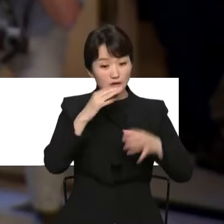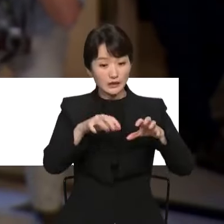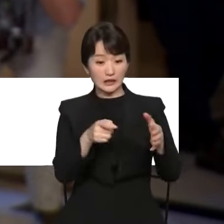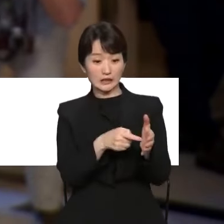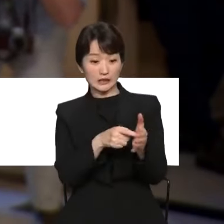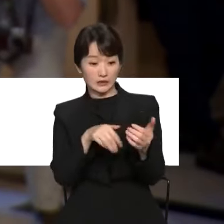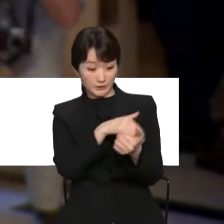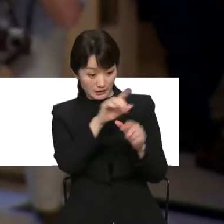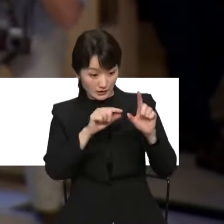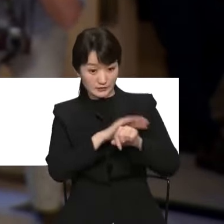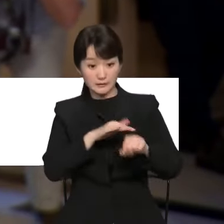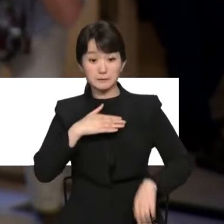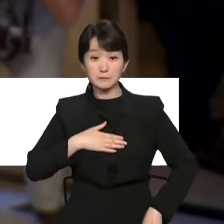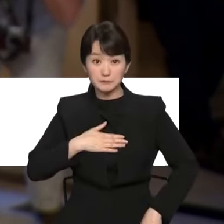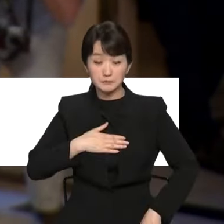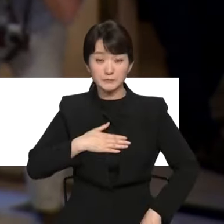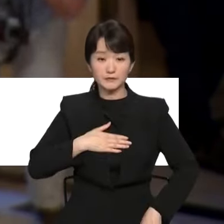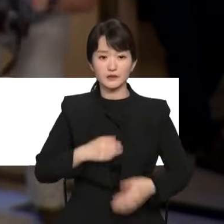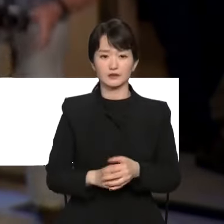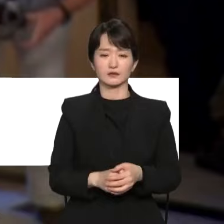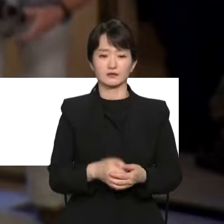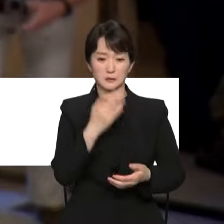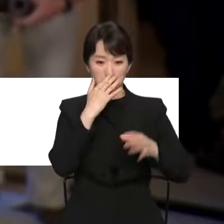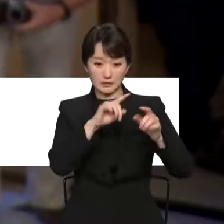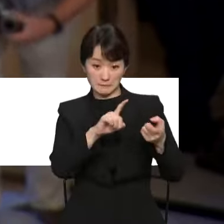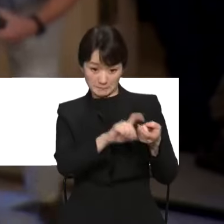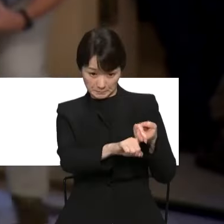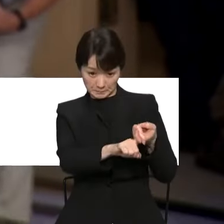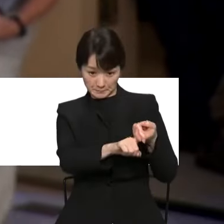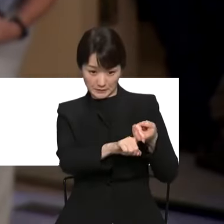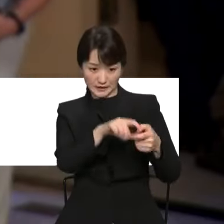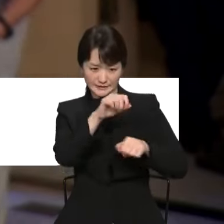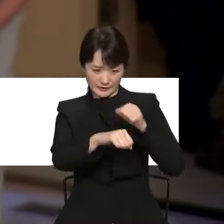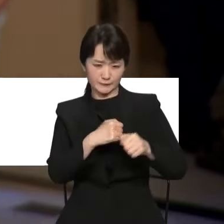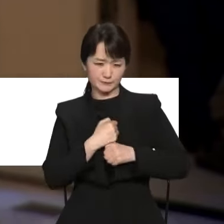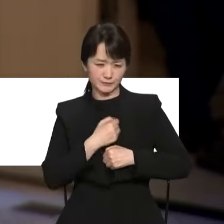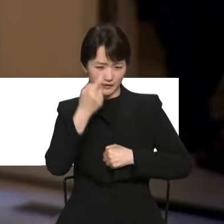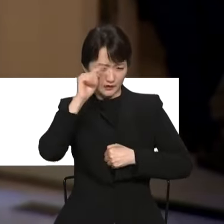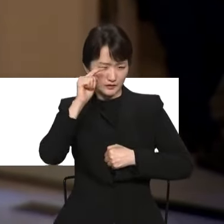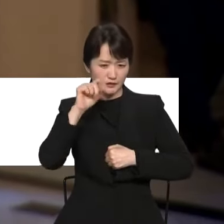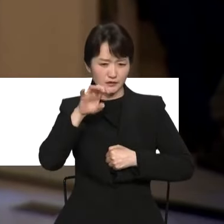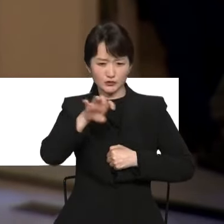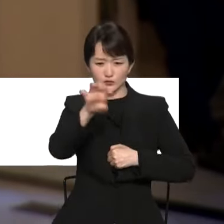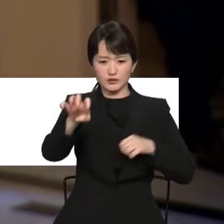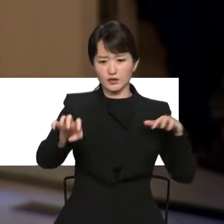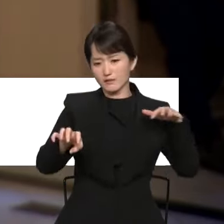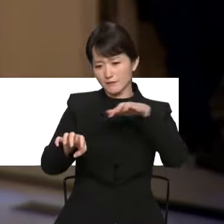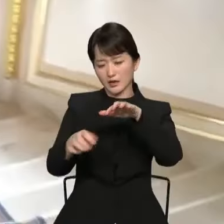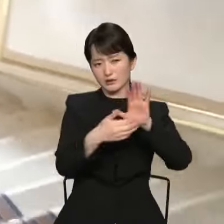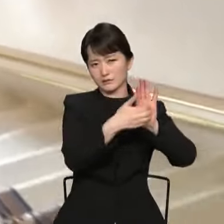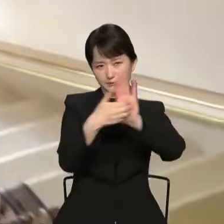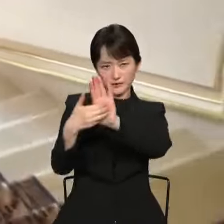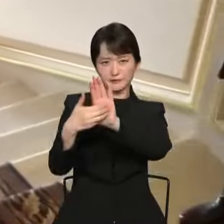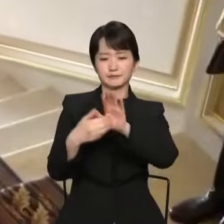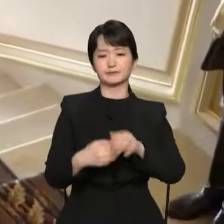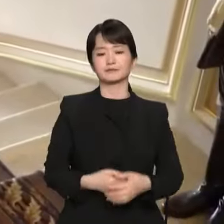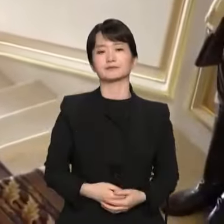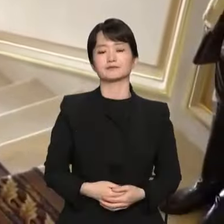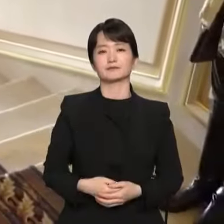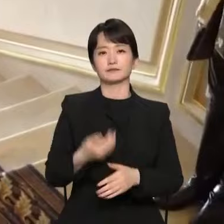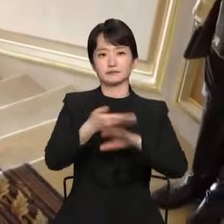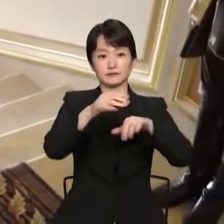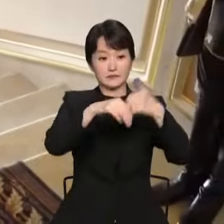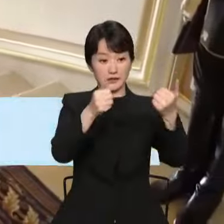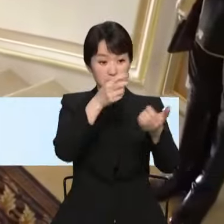by Israel, our close ally and dear friend, and we're going to stand for freedom and make sure that Vladimir Putin doesn't march through Europe.